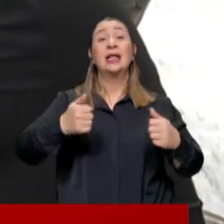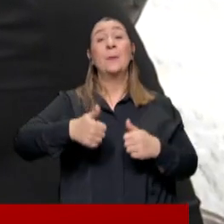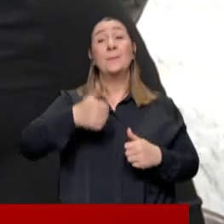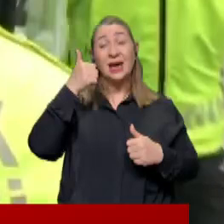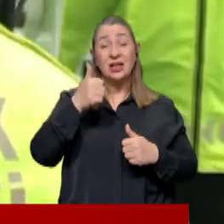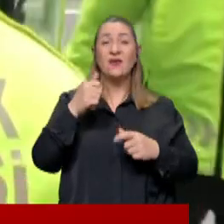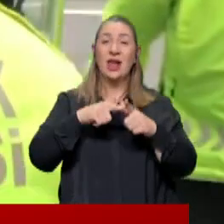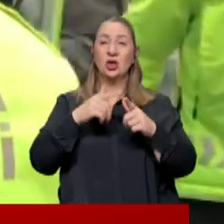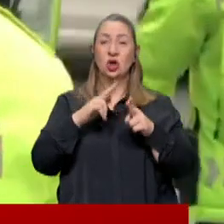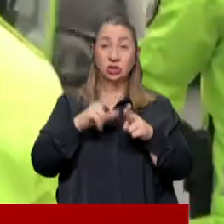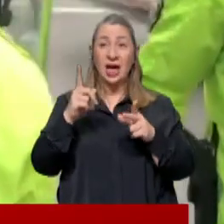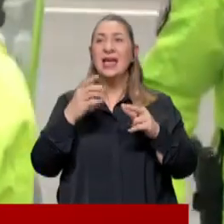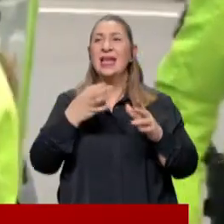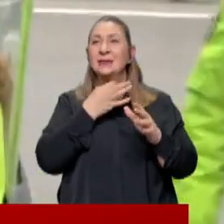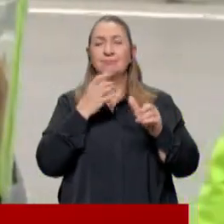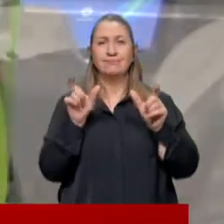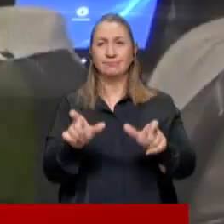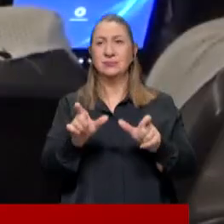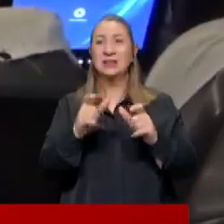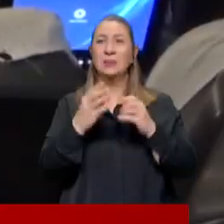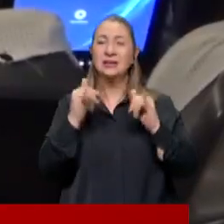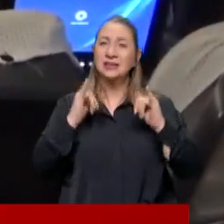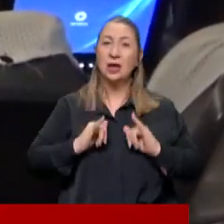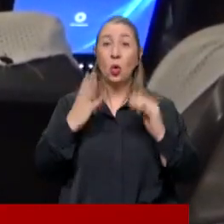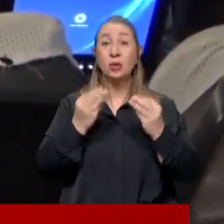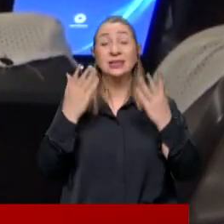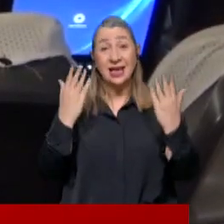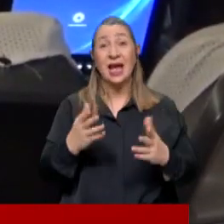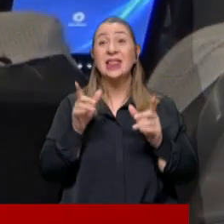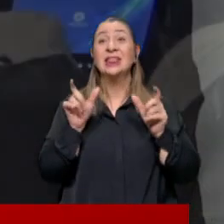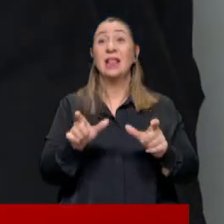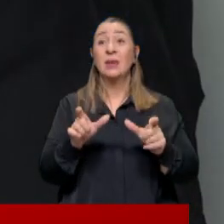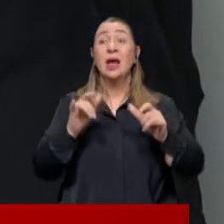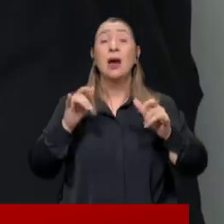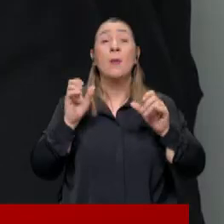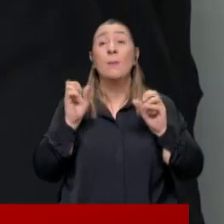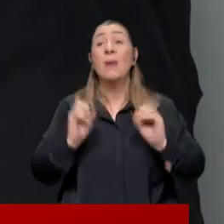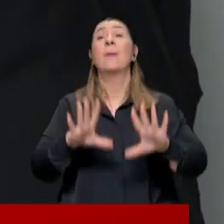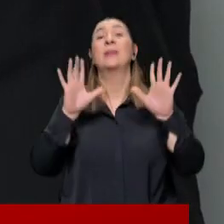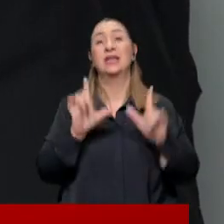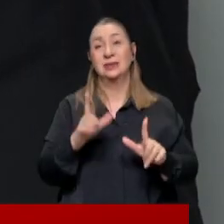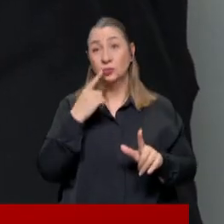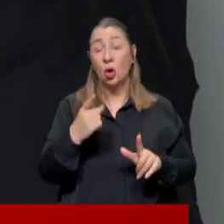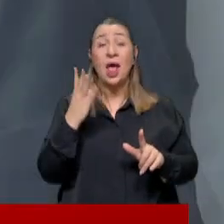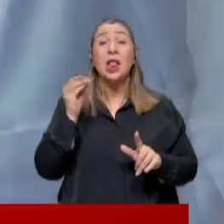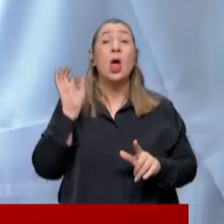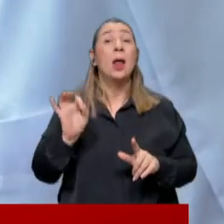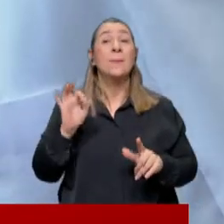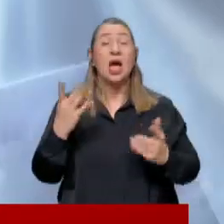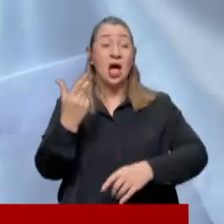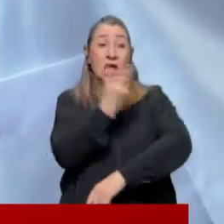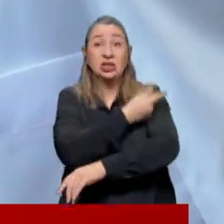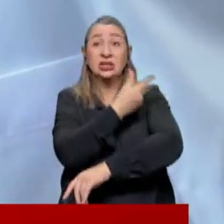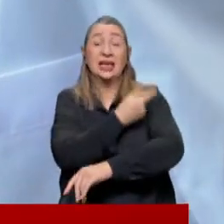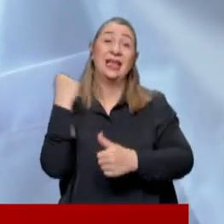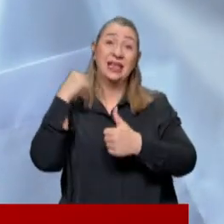Fahrettin Koca kısıtlamaların daha da gevşeyeceği sinyalini verse de tedbirin elden bırakılmaması gerekiyor. En önemlisi de